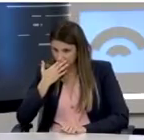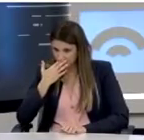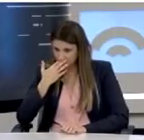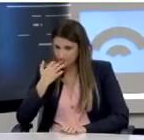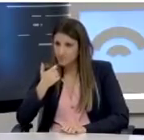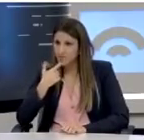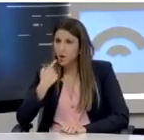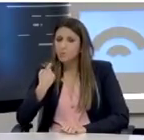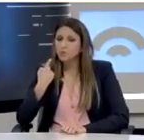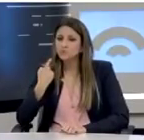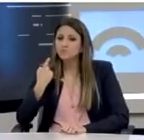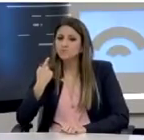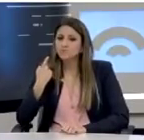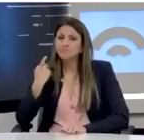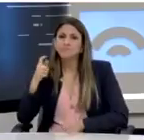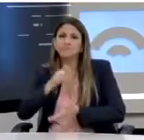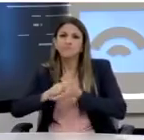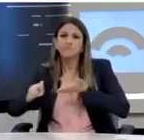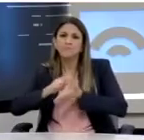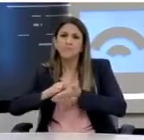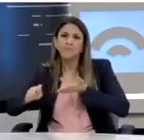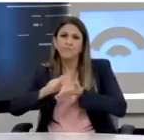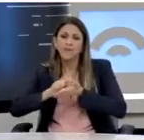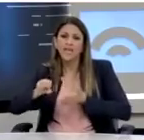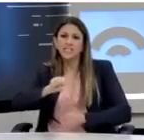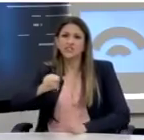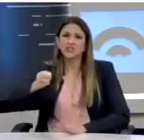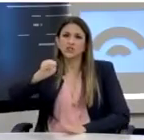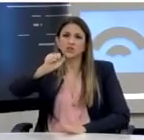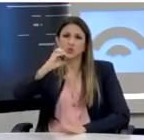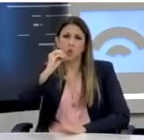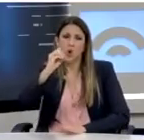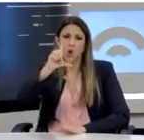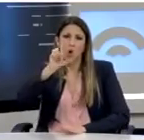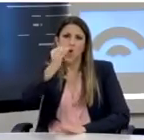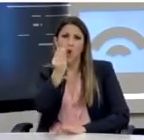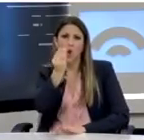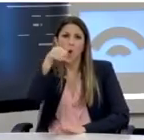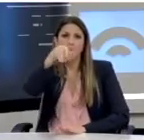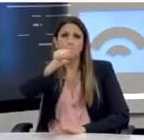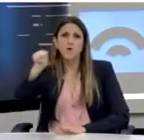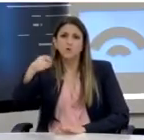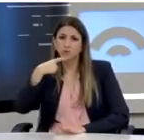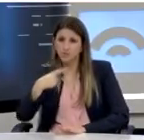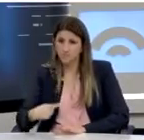εθνικό είναι το αληθές, να μιλήσω για μια σειρά αλήθειες.